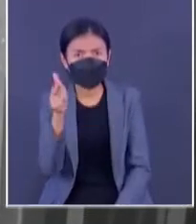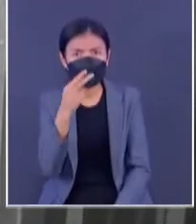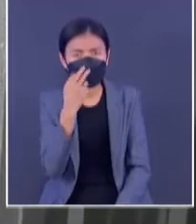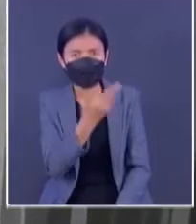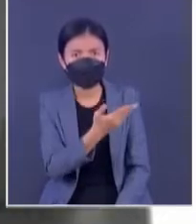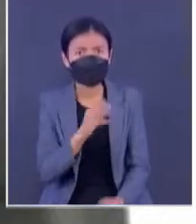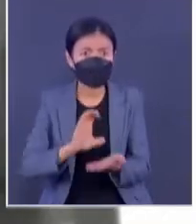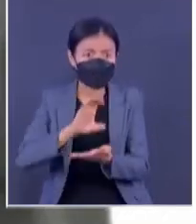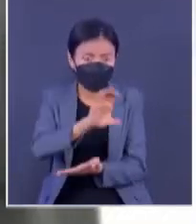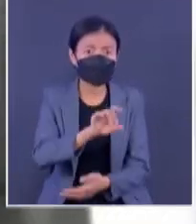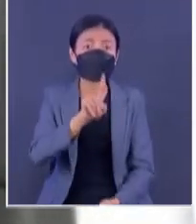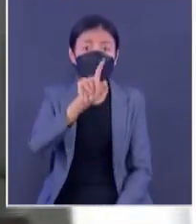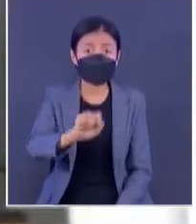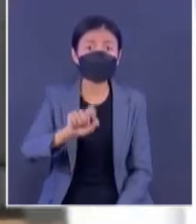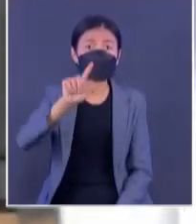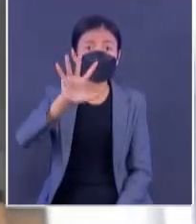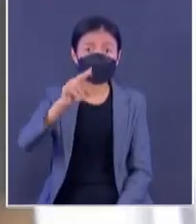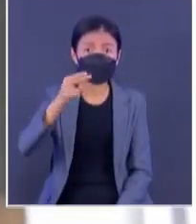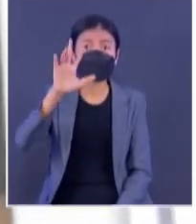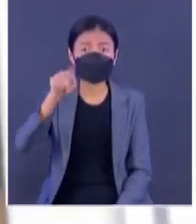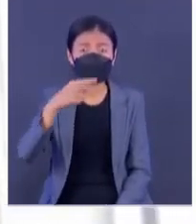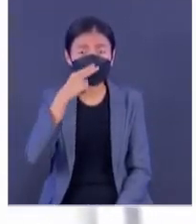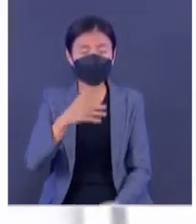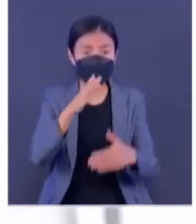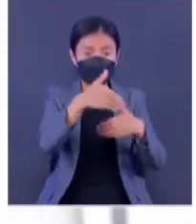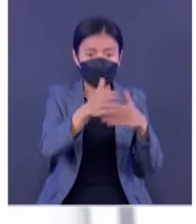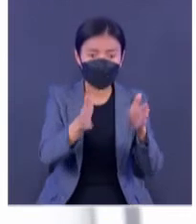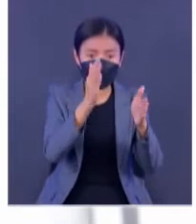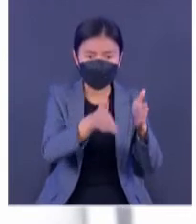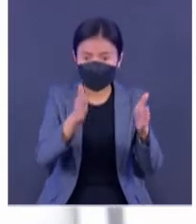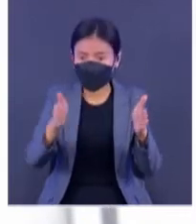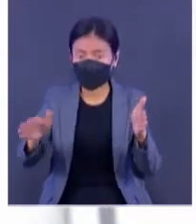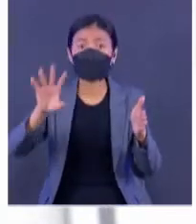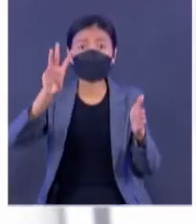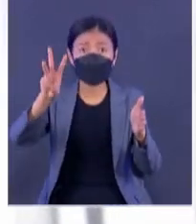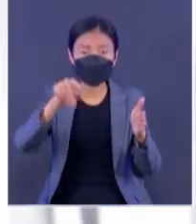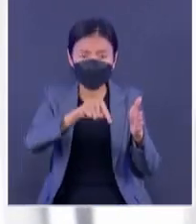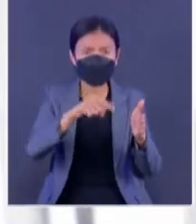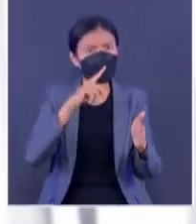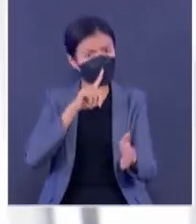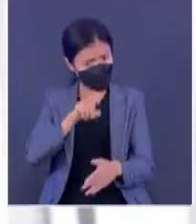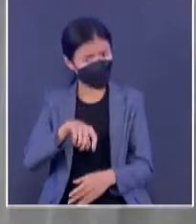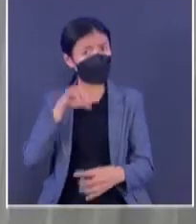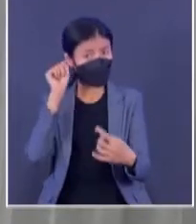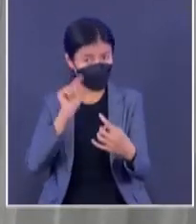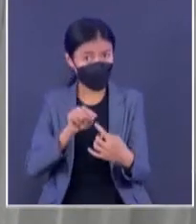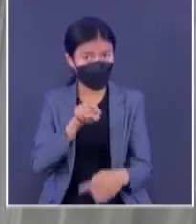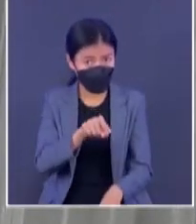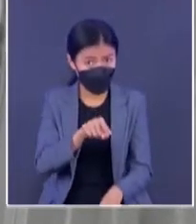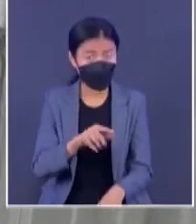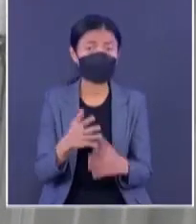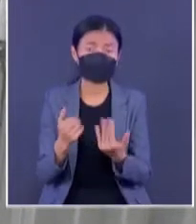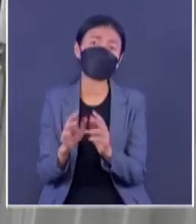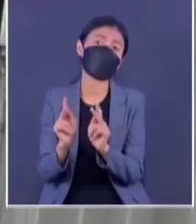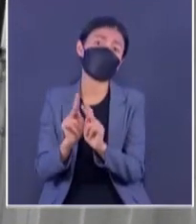าณ 155,000 บาททั้งหมดมี6ห้องด้วยกันล่าสุดครับทางคณะกรรมการป้องกันและปราบปรามการ